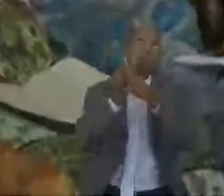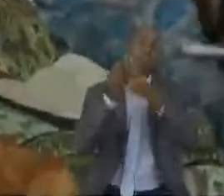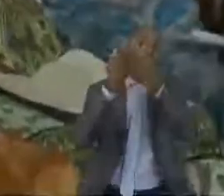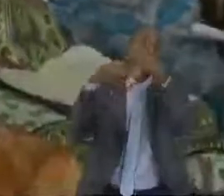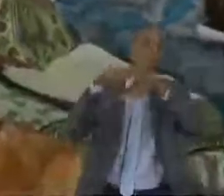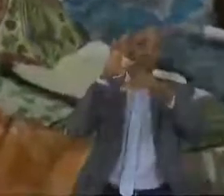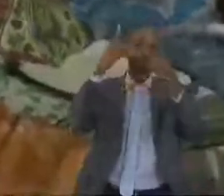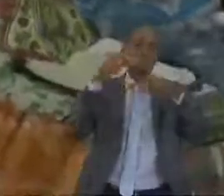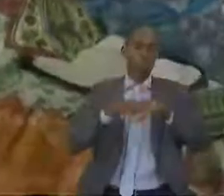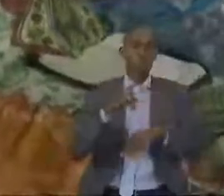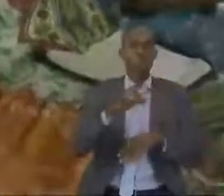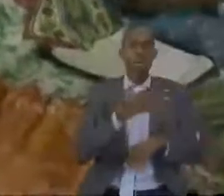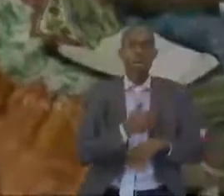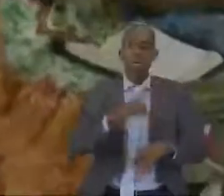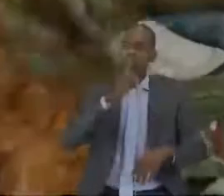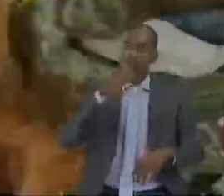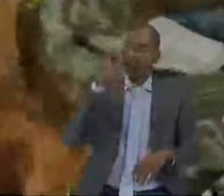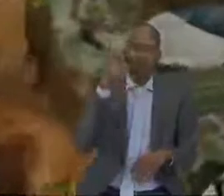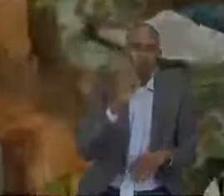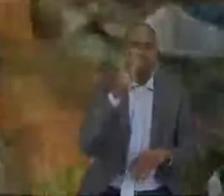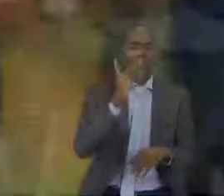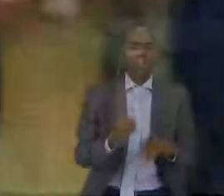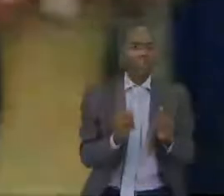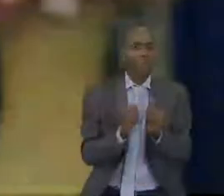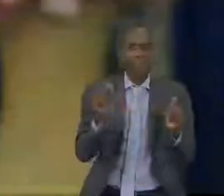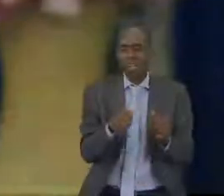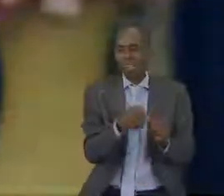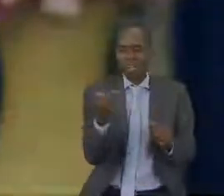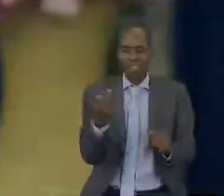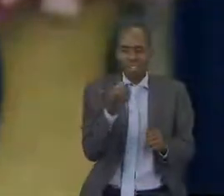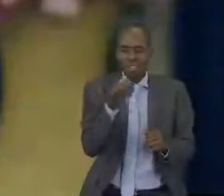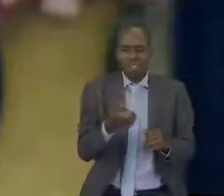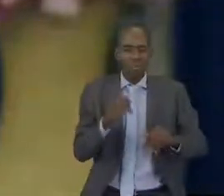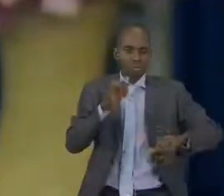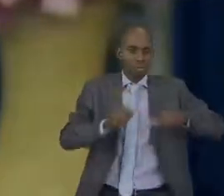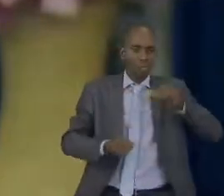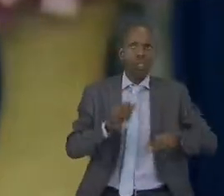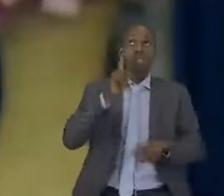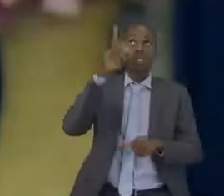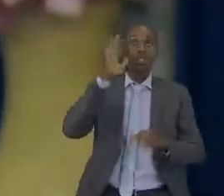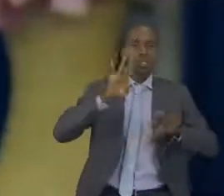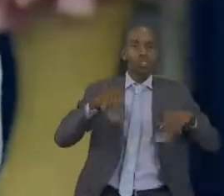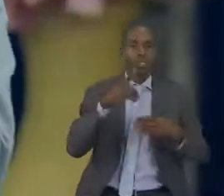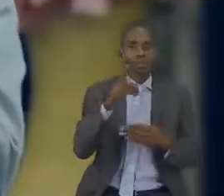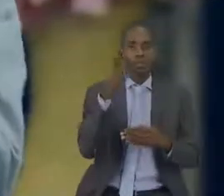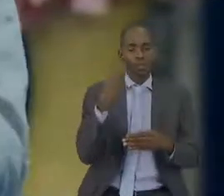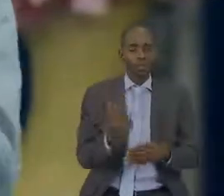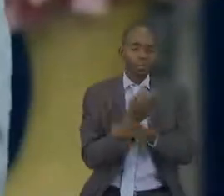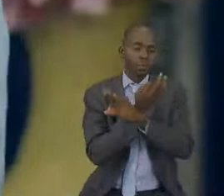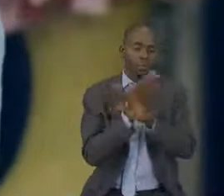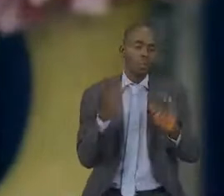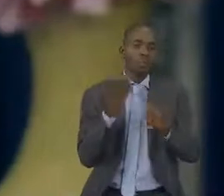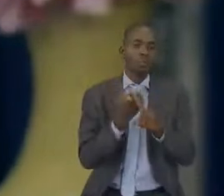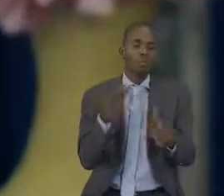Et de façon certaine, sans aucune ombre de doute, il te donnera la libération de la captivité, de